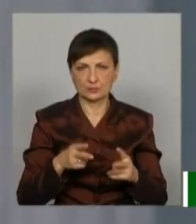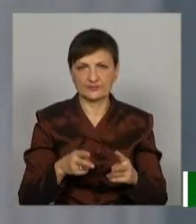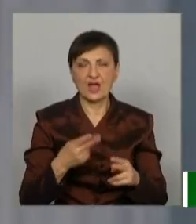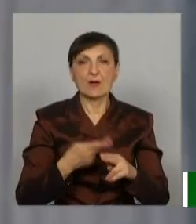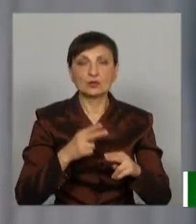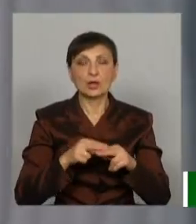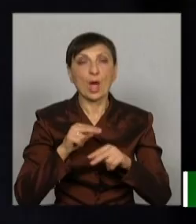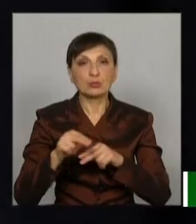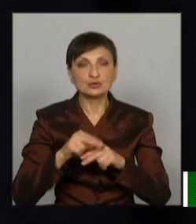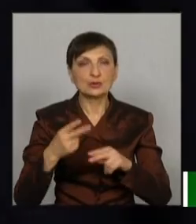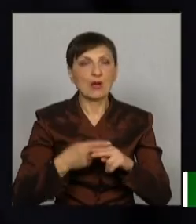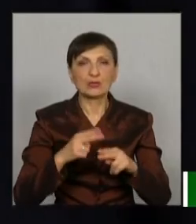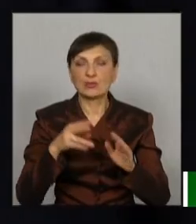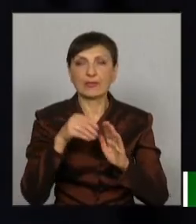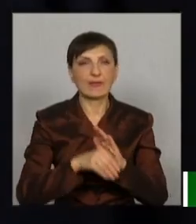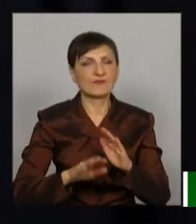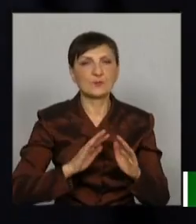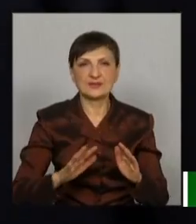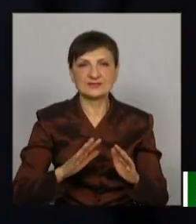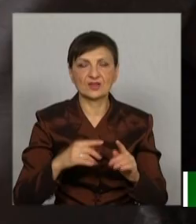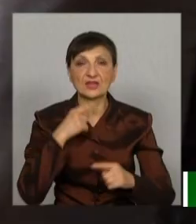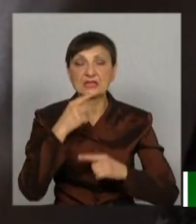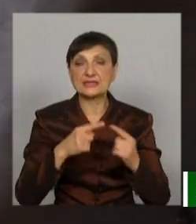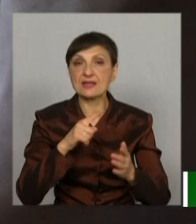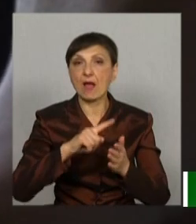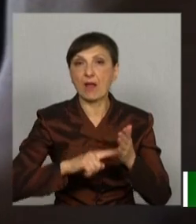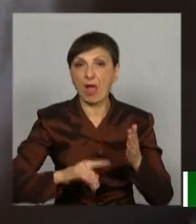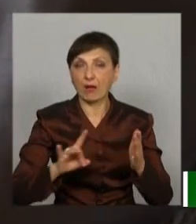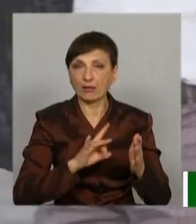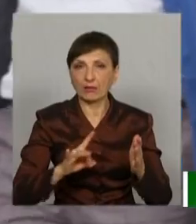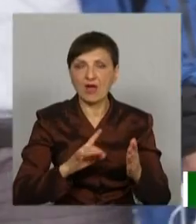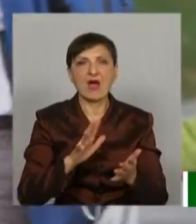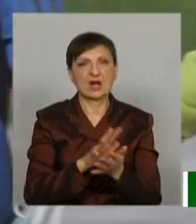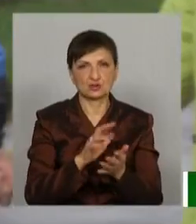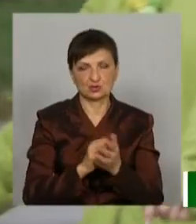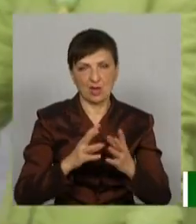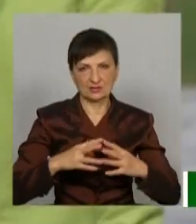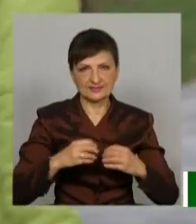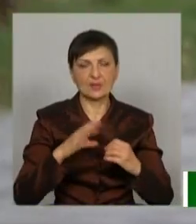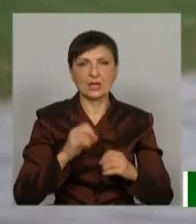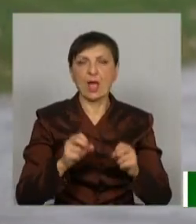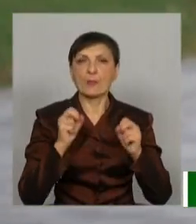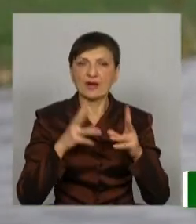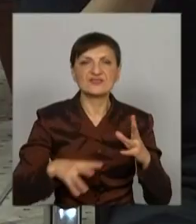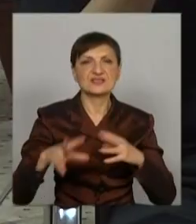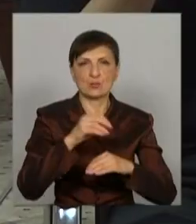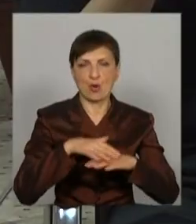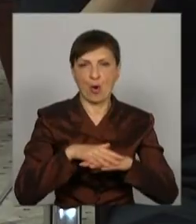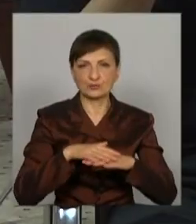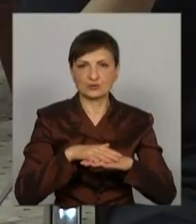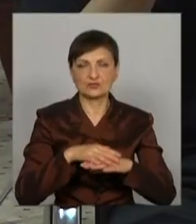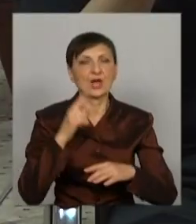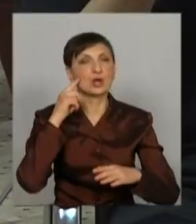нравоучения которые не вписываются в канона традиционных религий не только разрушают 7 но и угрожает всему обществу так